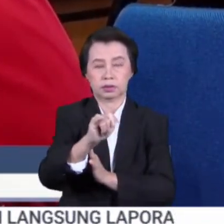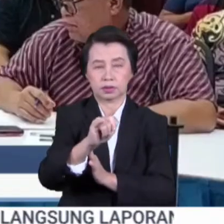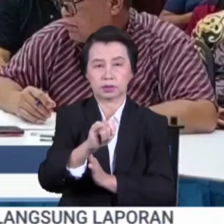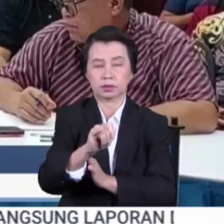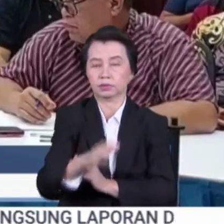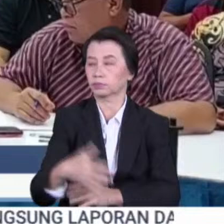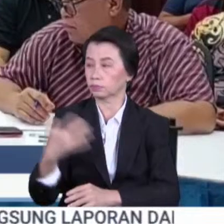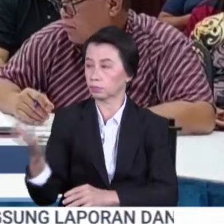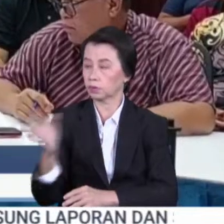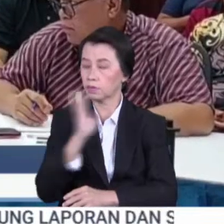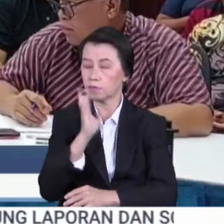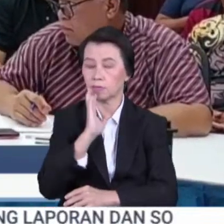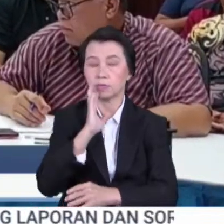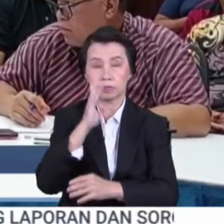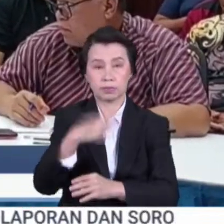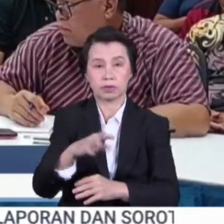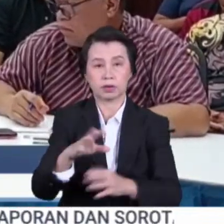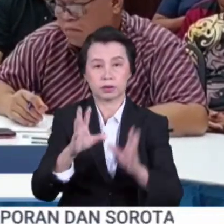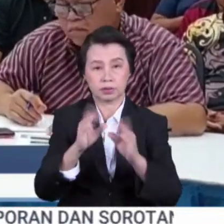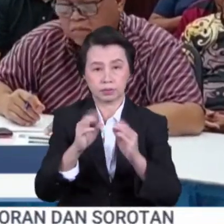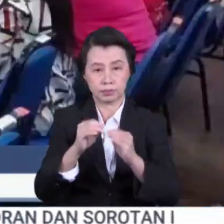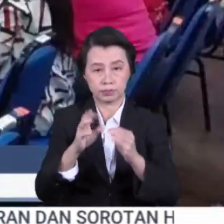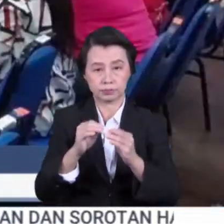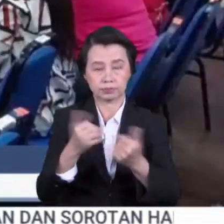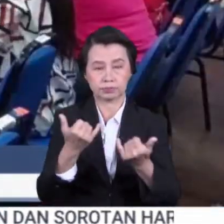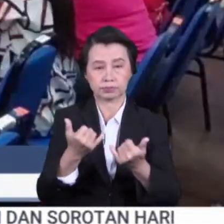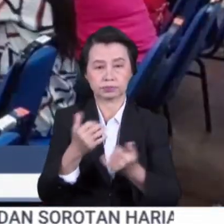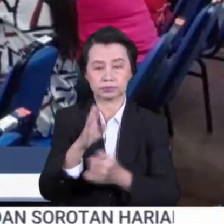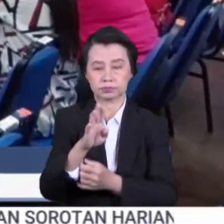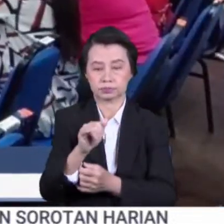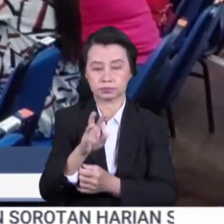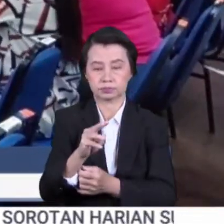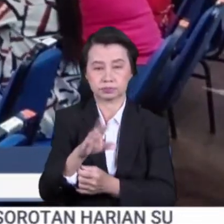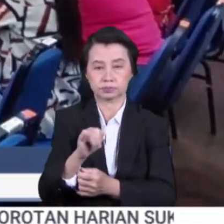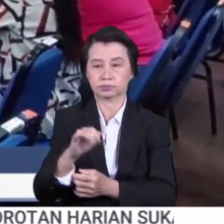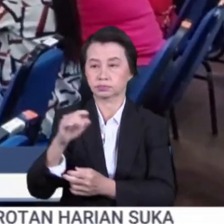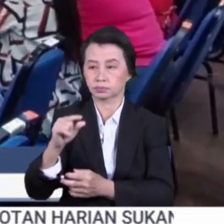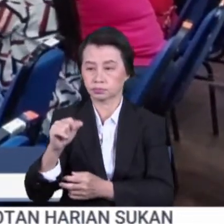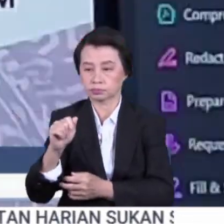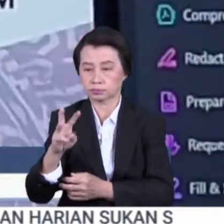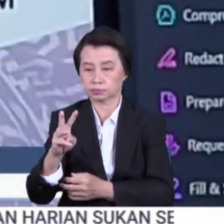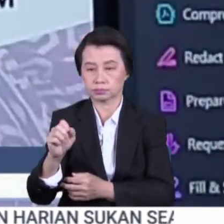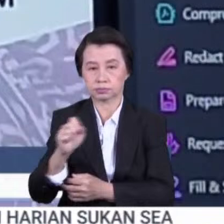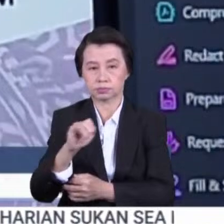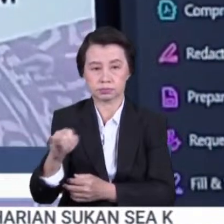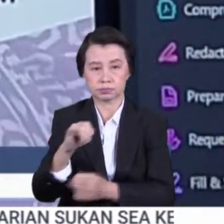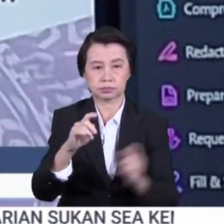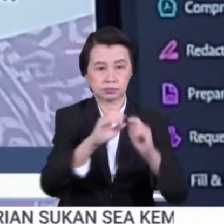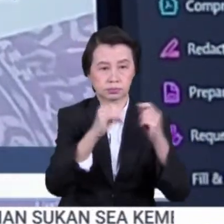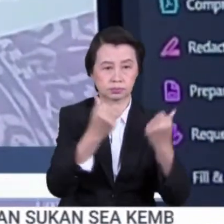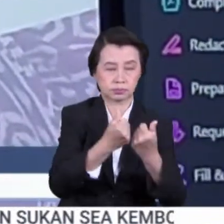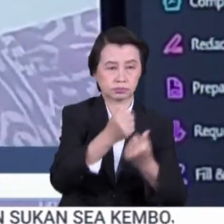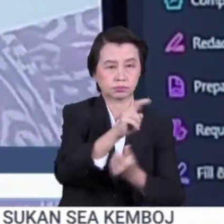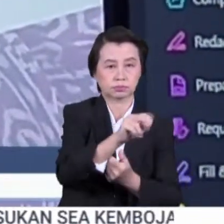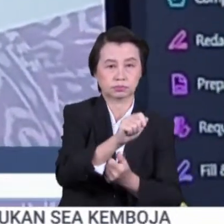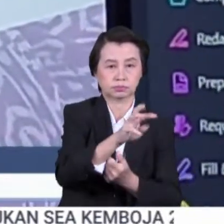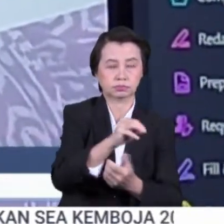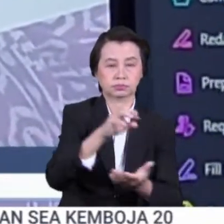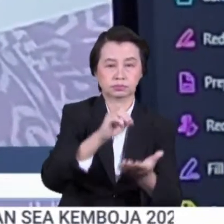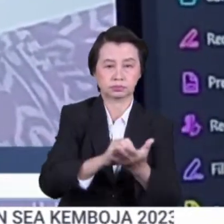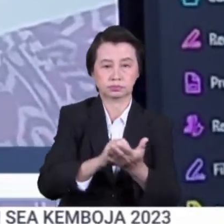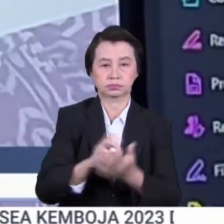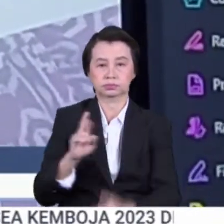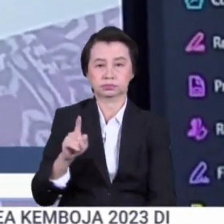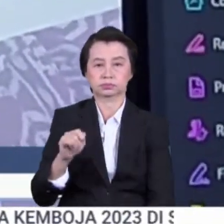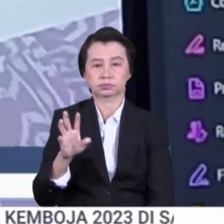ditemu bual selepas mesyuarat penerbitan program Berami Gawai Miri FM bersama kumpulan syarikat Naim di auditorium